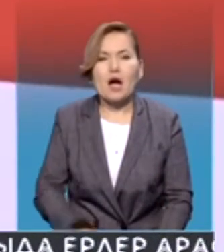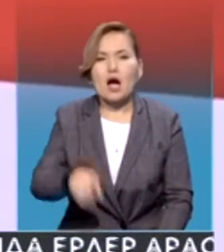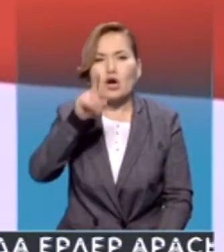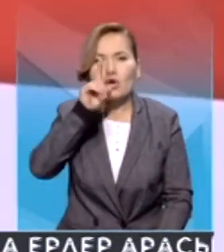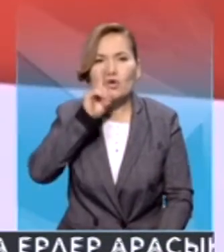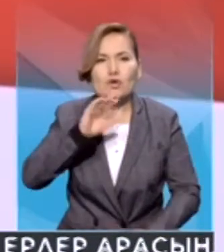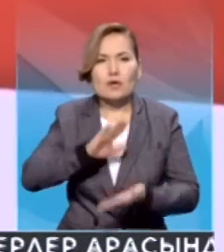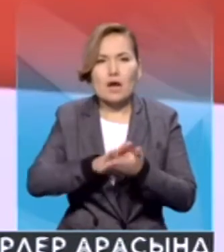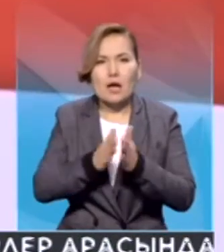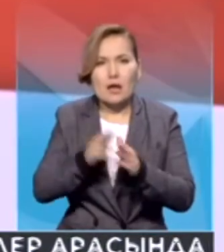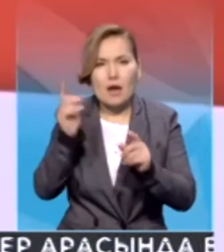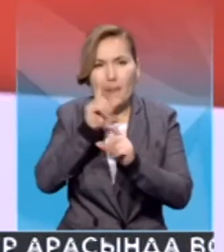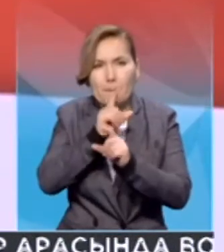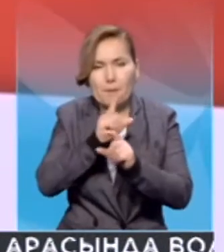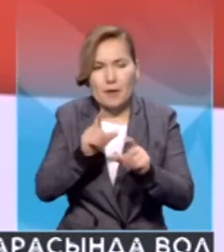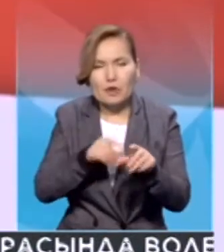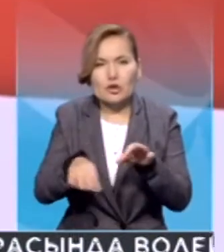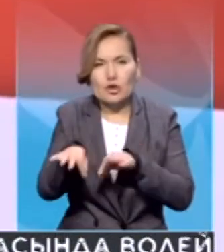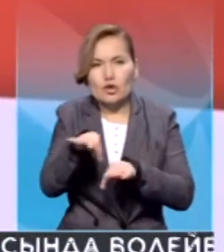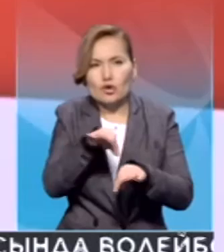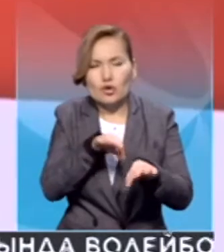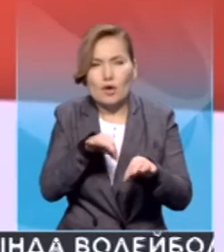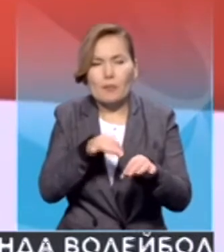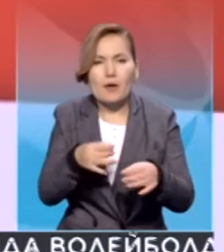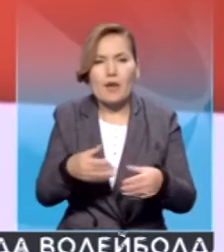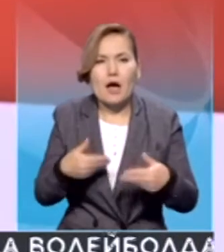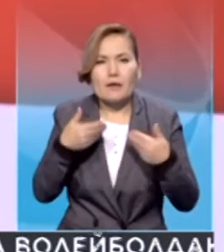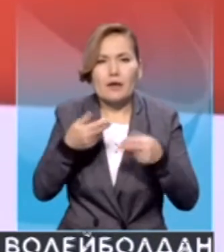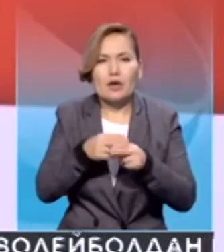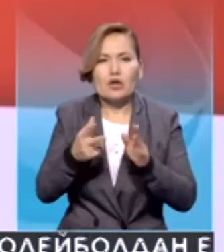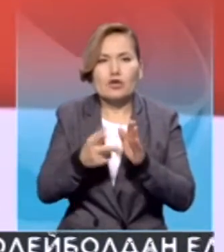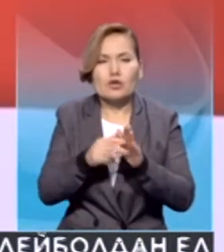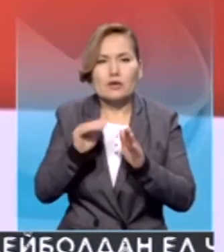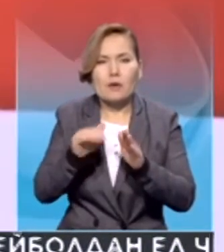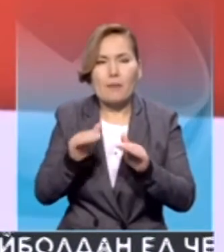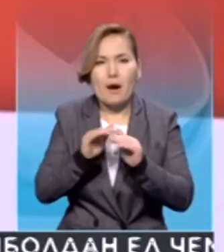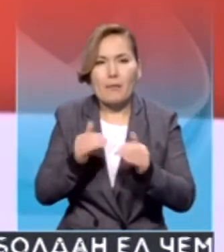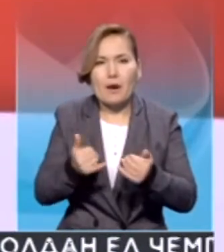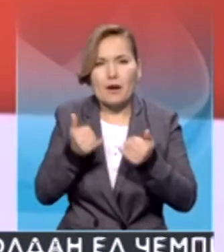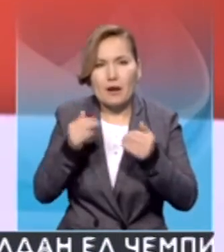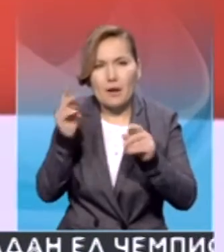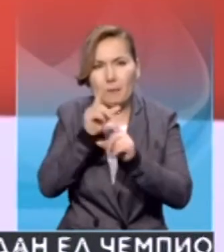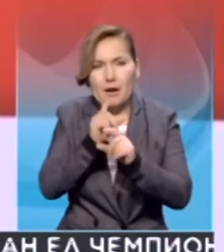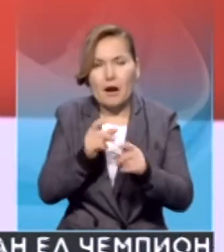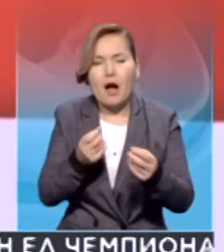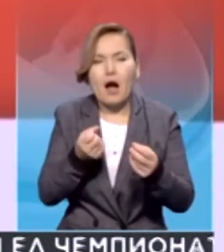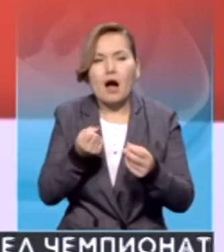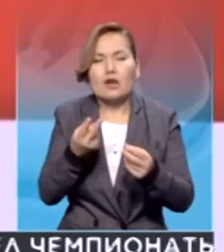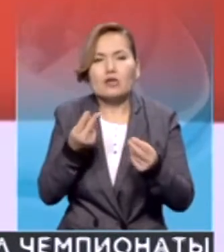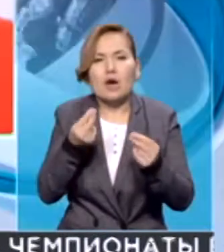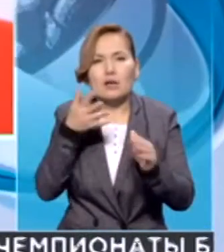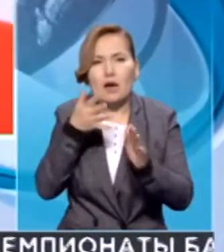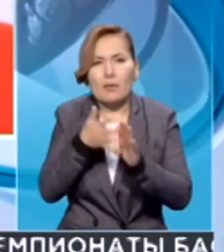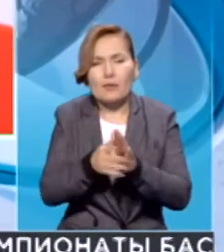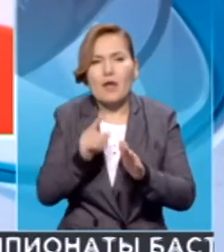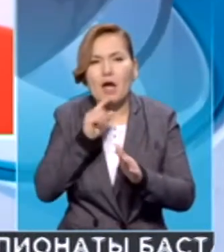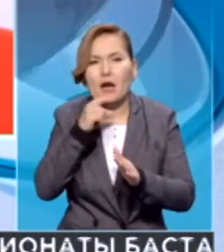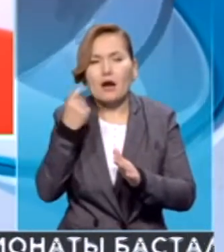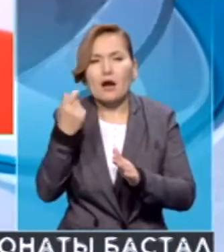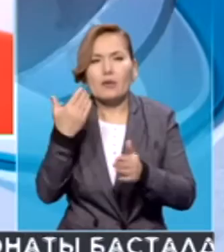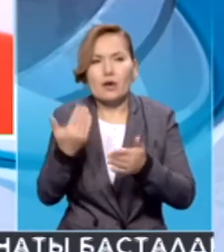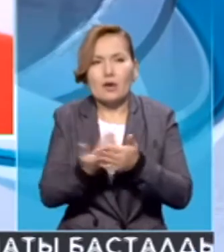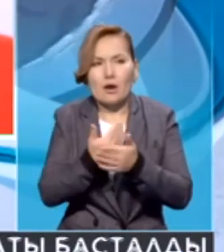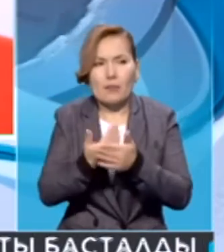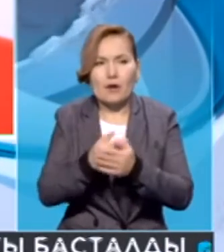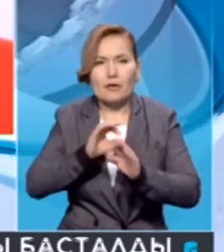Жайлы мектеп жобасы қоғам талқысына ұсынылды. 800 мың балаға арналған мектеп салуға қанша ақша бөлінеді? Экономика жаңалықтарында әріптесім